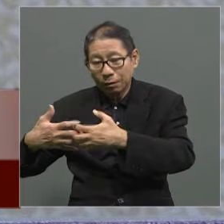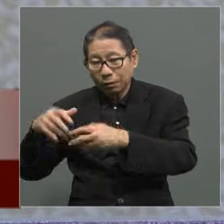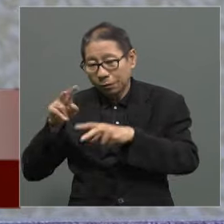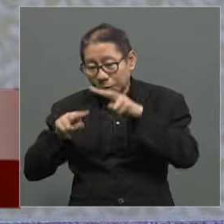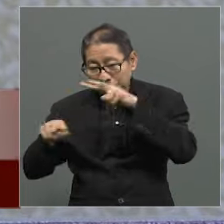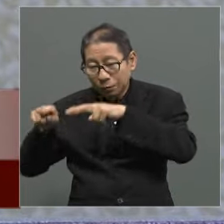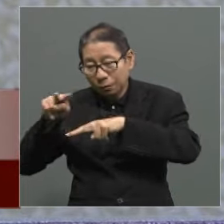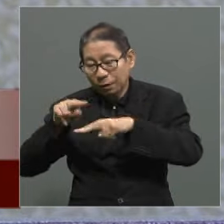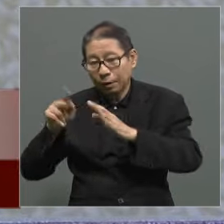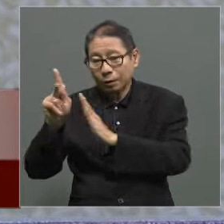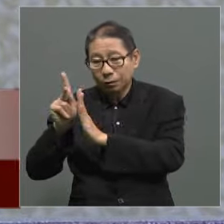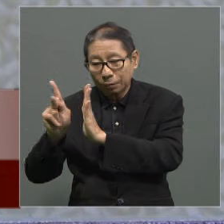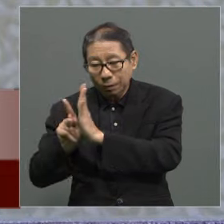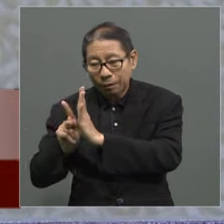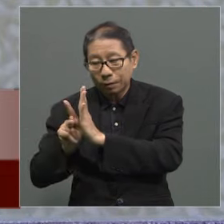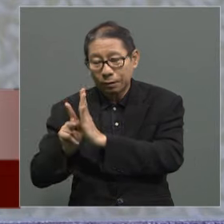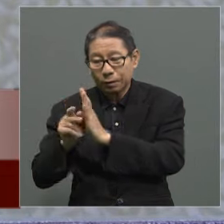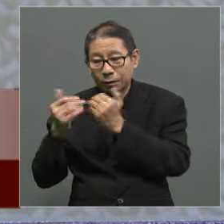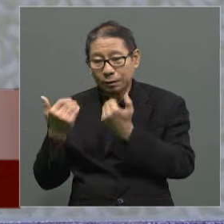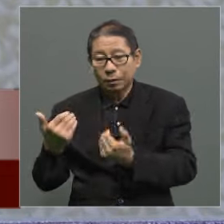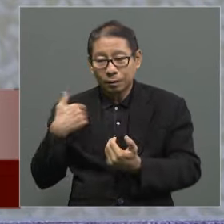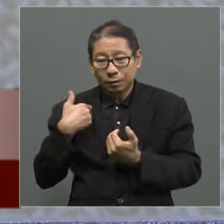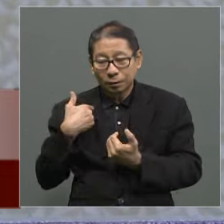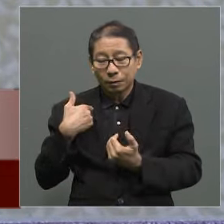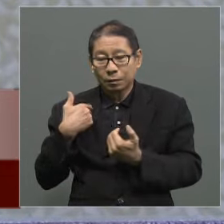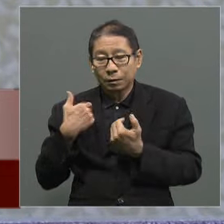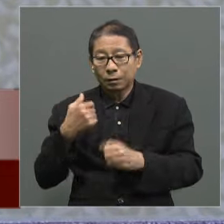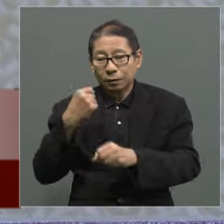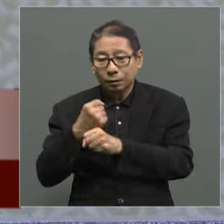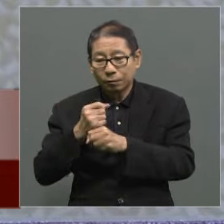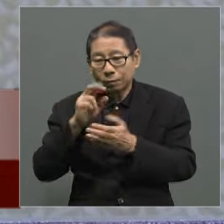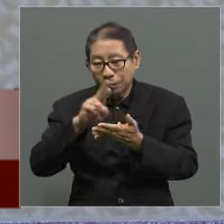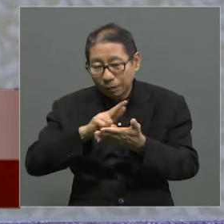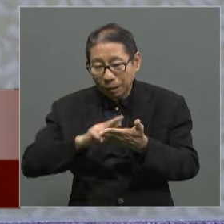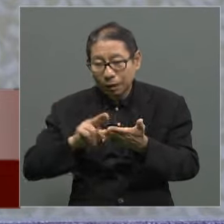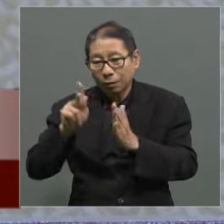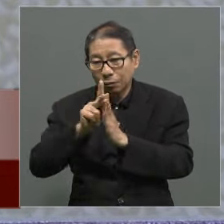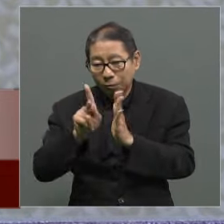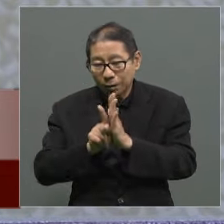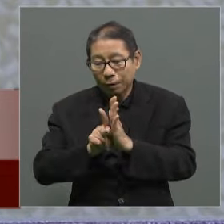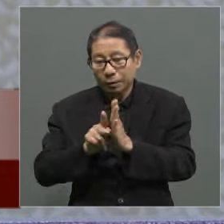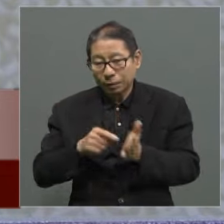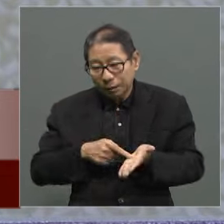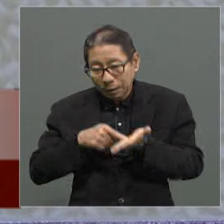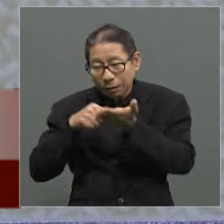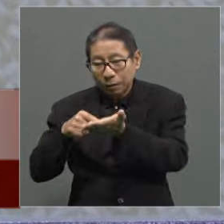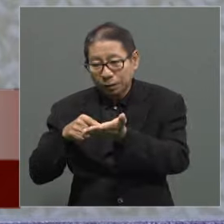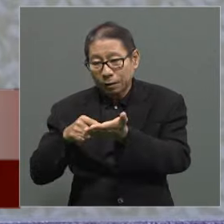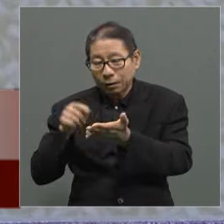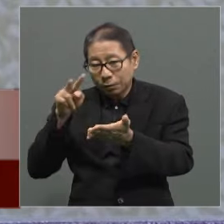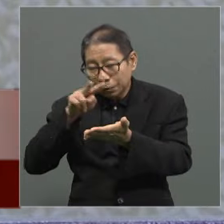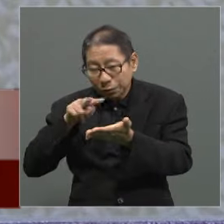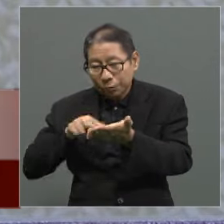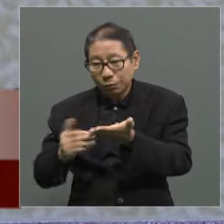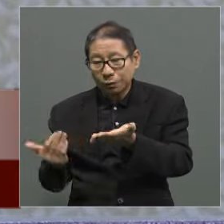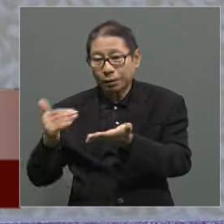ดูกฎหมายนะไปดูกฎหมายไปทำร่างกฎหมายขึ้นมาเพื่อให้ส่วนรวมได้พิจารณา